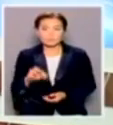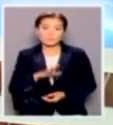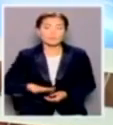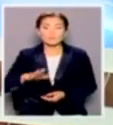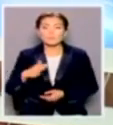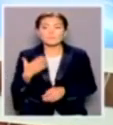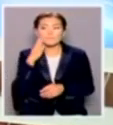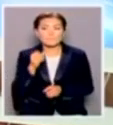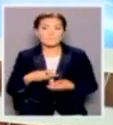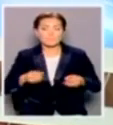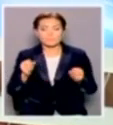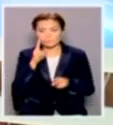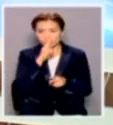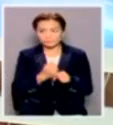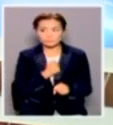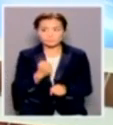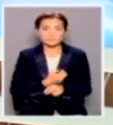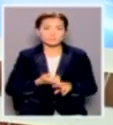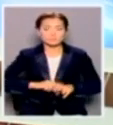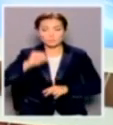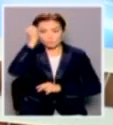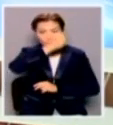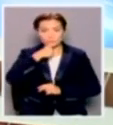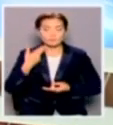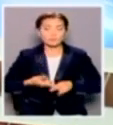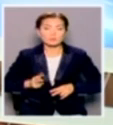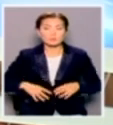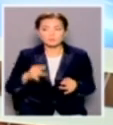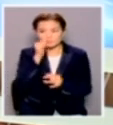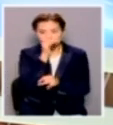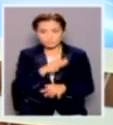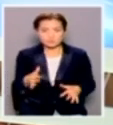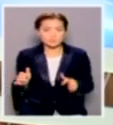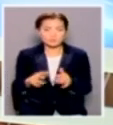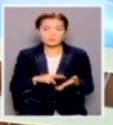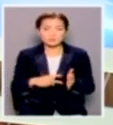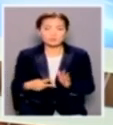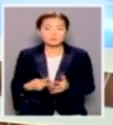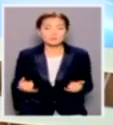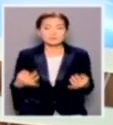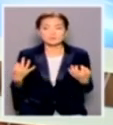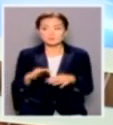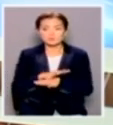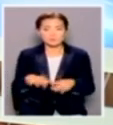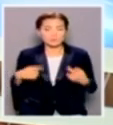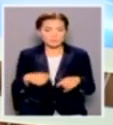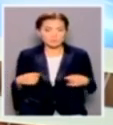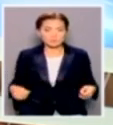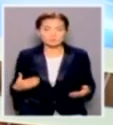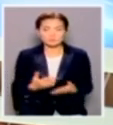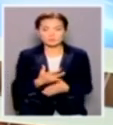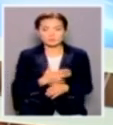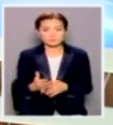Атырауские полеводы могут потерять продукцию этого года, потому что они не могут ее реализовать. Им не разрешено продавать товары